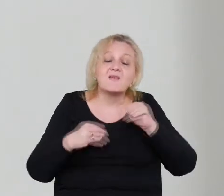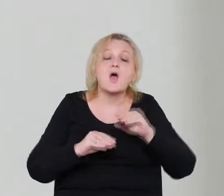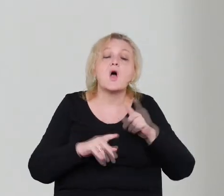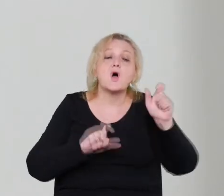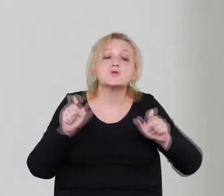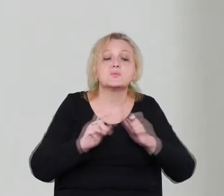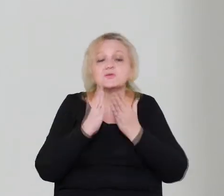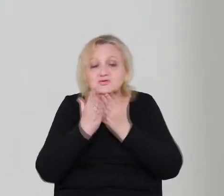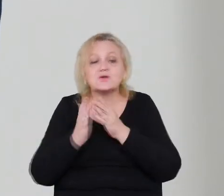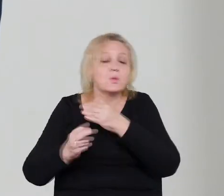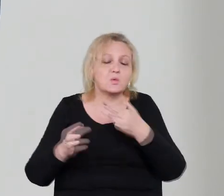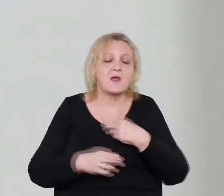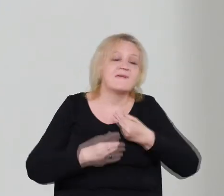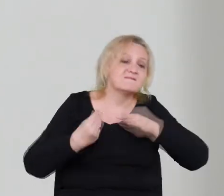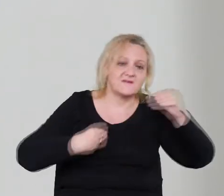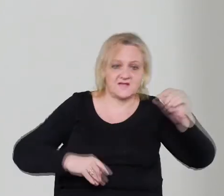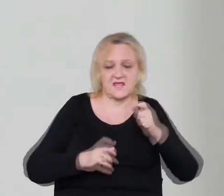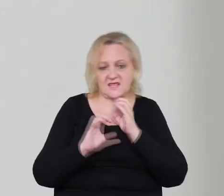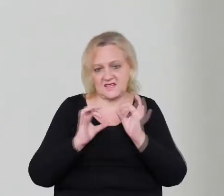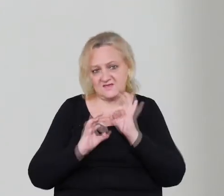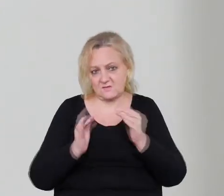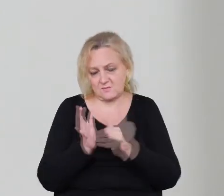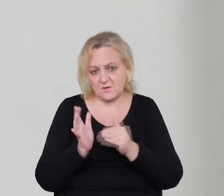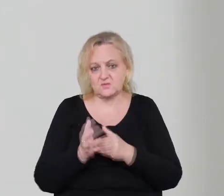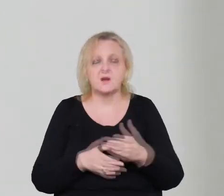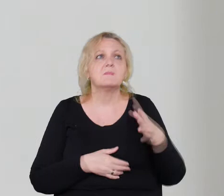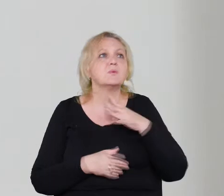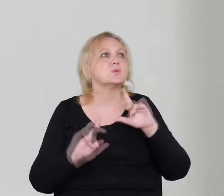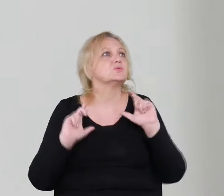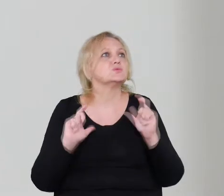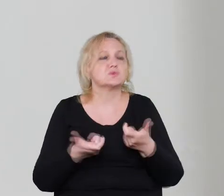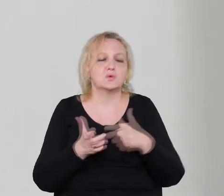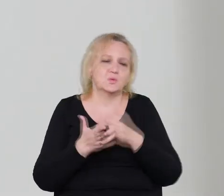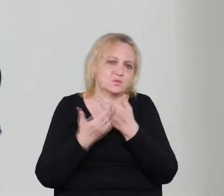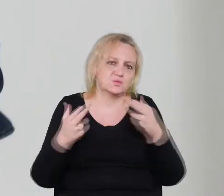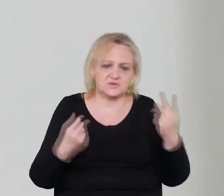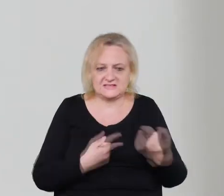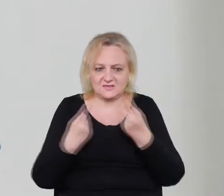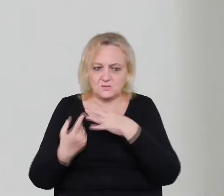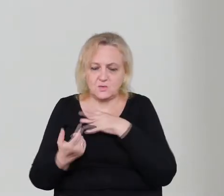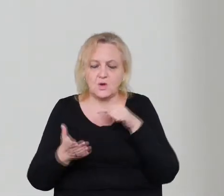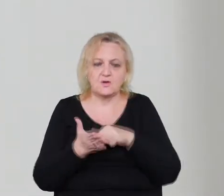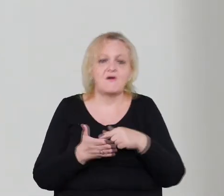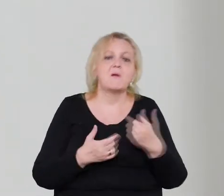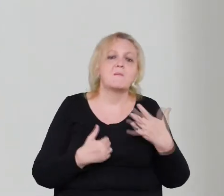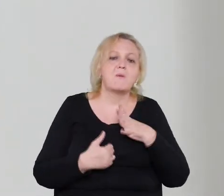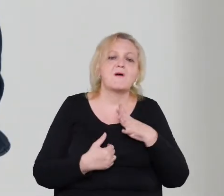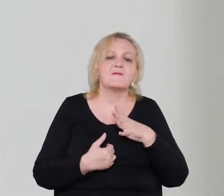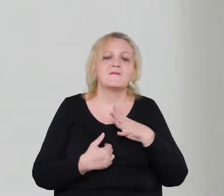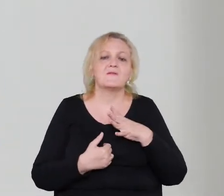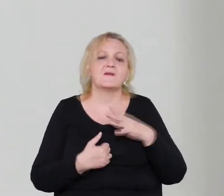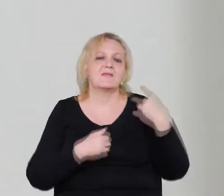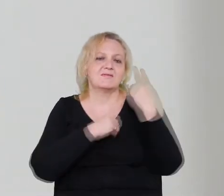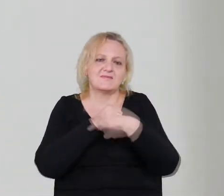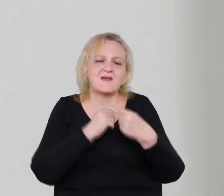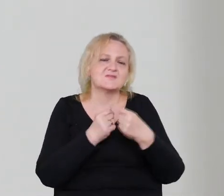większe informacji zatem No jak byłam przecież nie wiem różne są takie sytuacje kiedyś miała być tarcza antyrakietowa w Polsce i